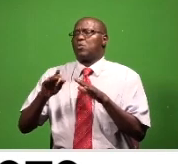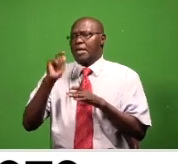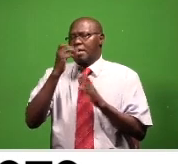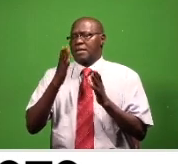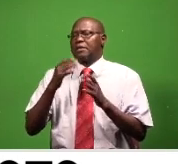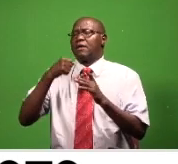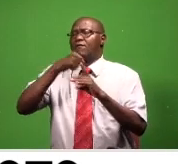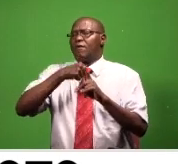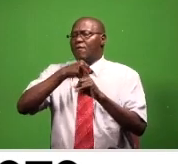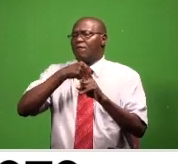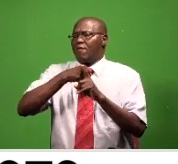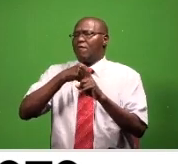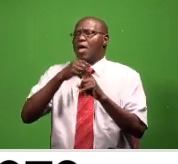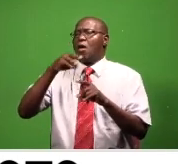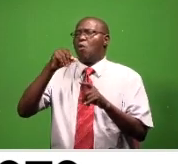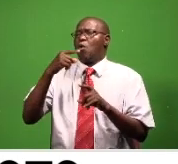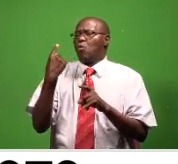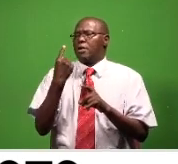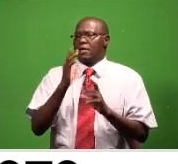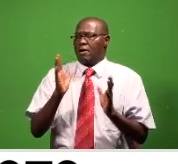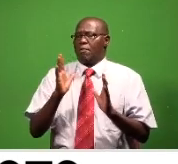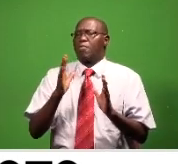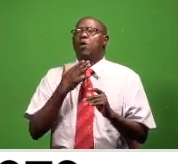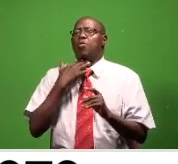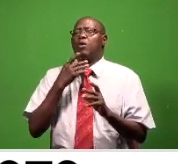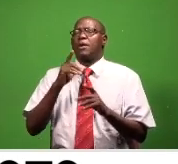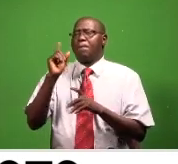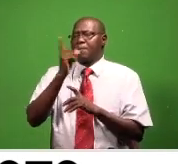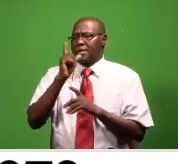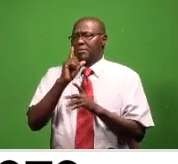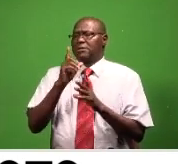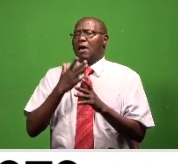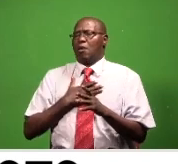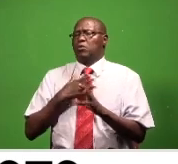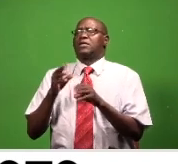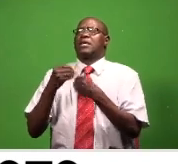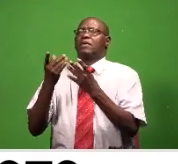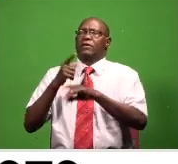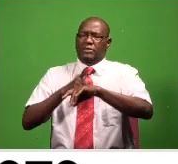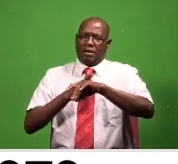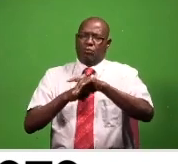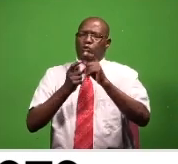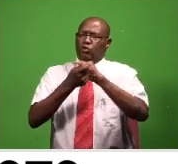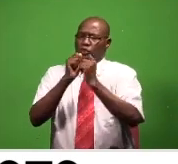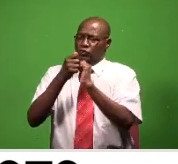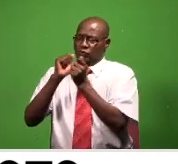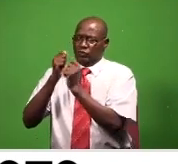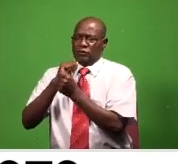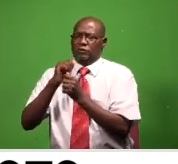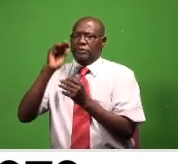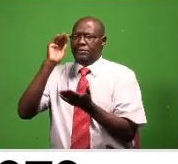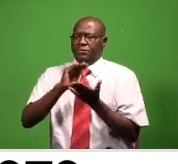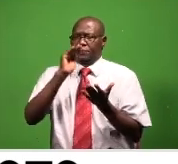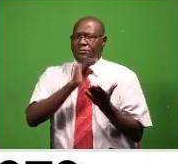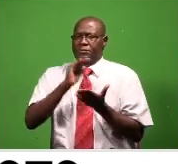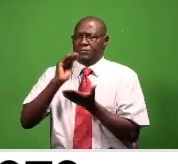tunapigania marekebisho mengine, tunataka president yetu apewe time arekebise, tumpe time alete chini. Kasa hii